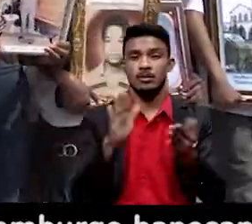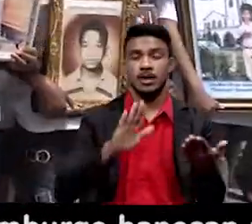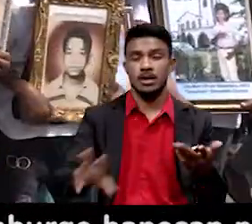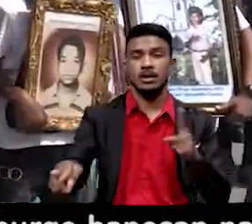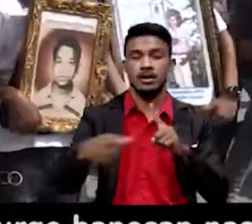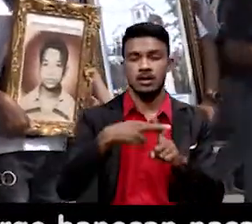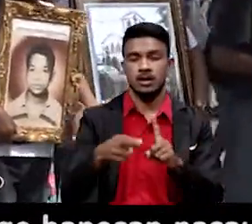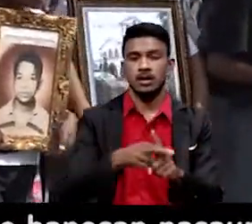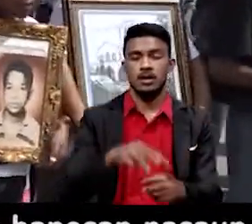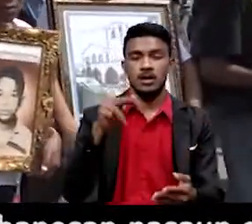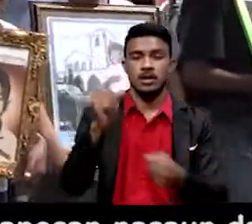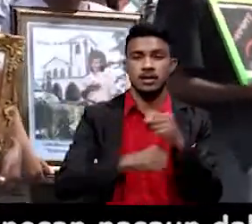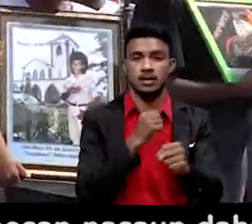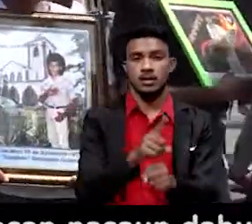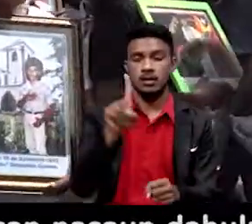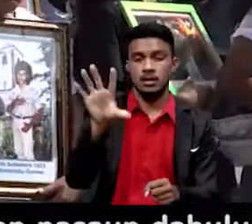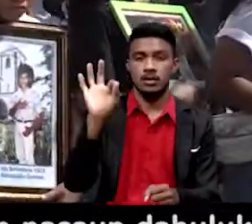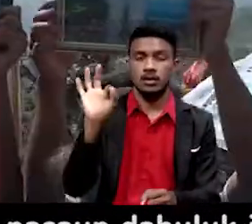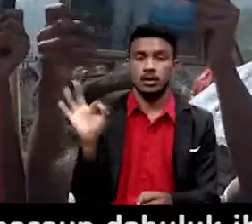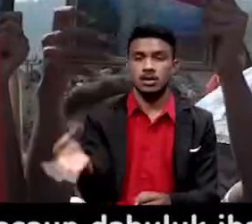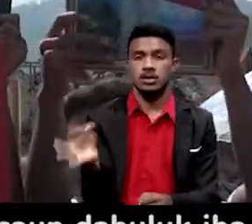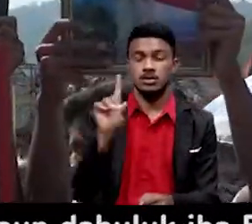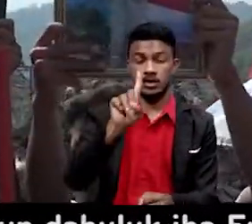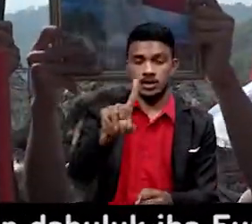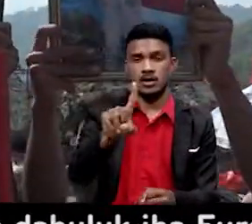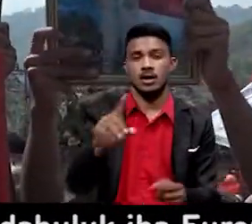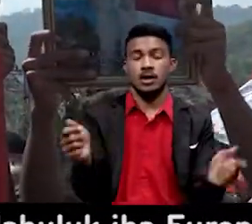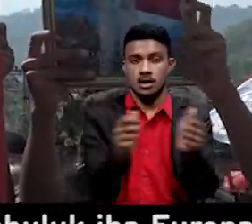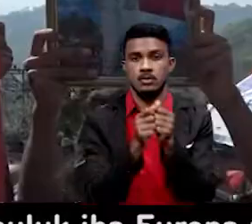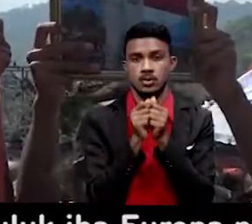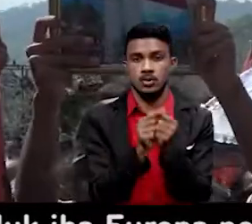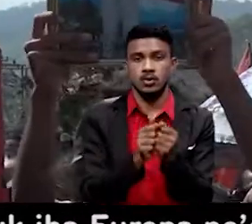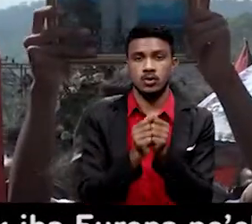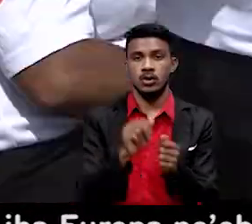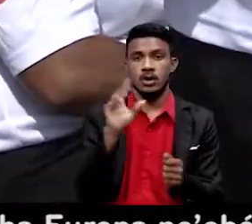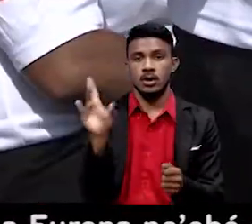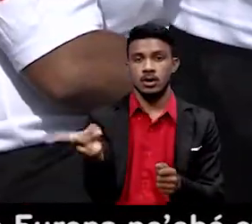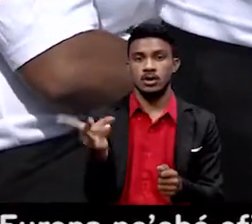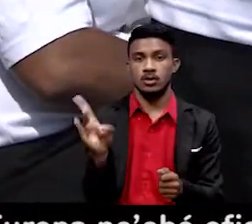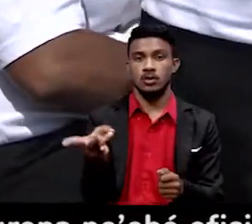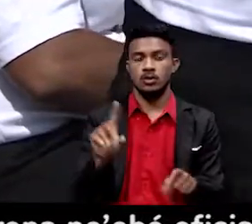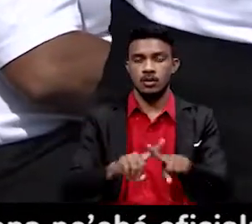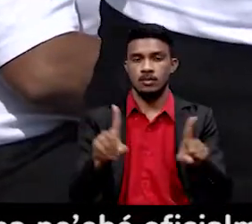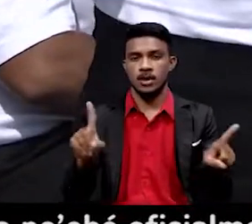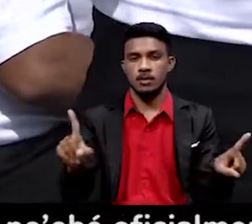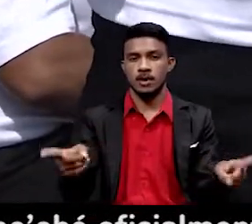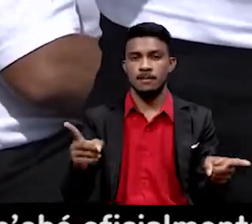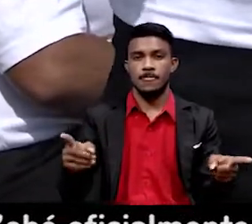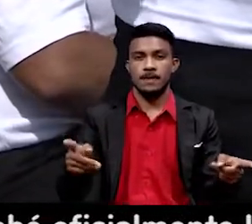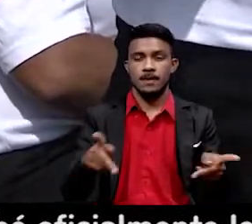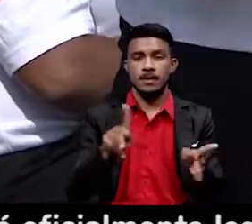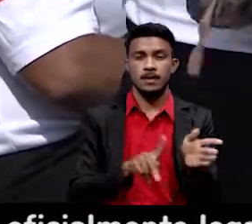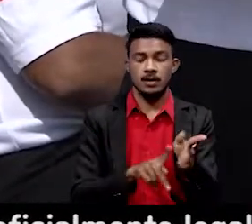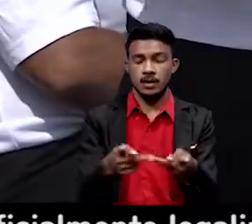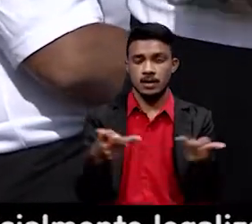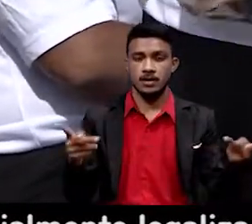novembro, iha tinan rihunida tu sia sianuru resinida ha mutuk hitunulo. Mai be, ba isin mate sira seluk,